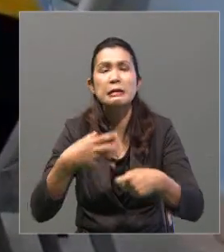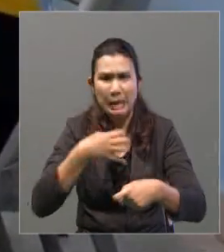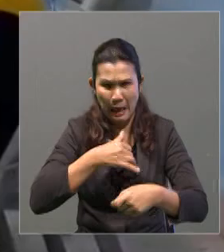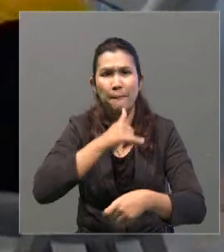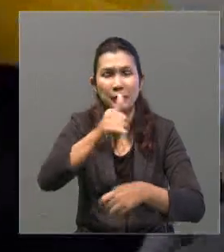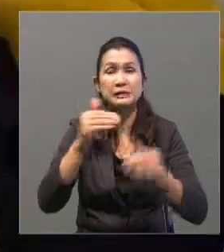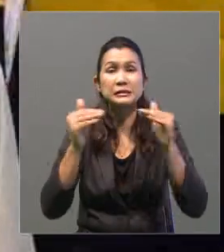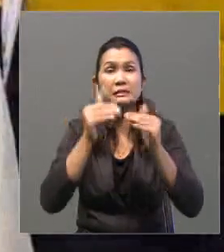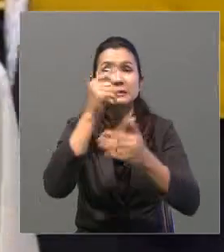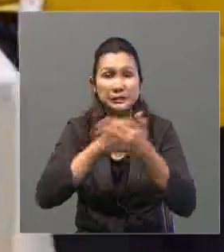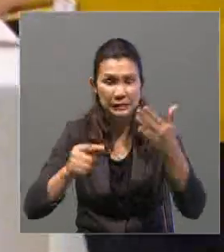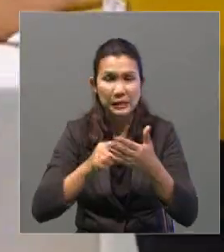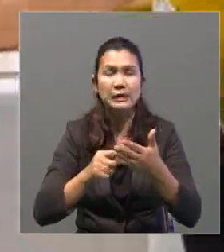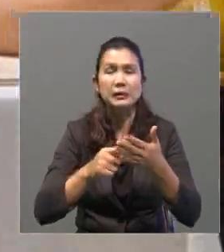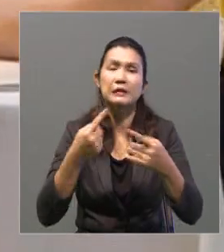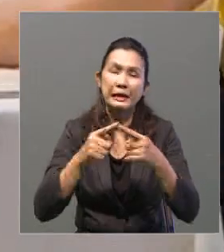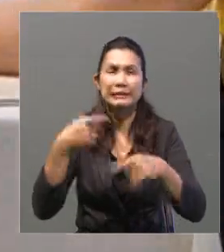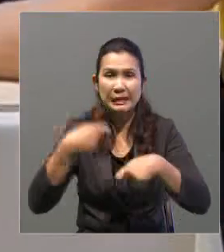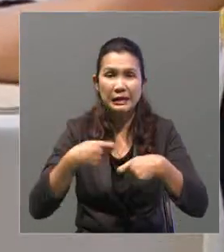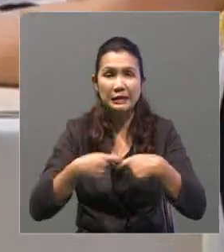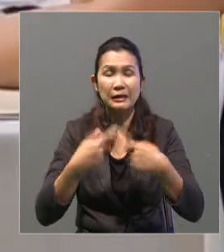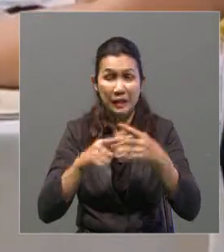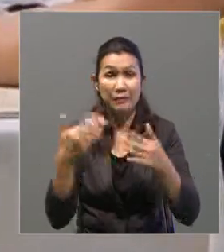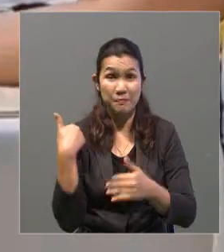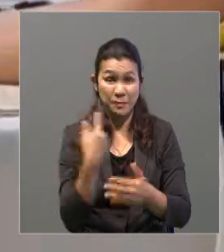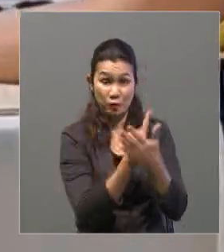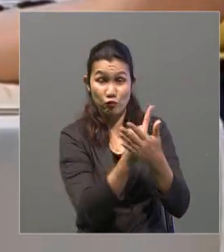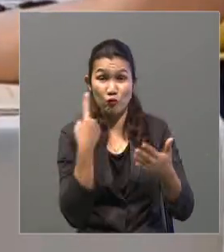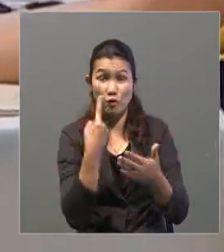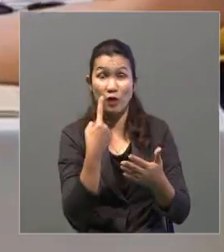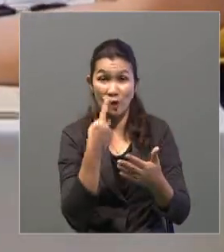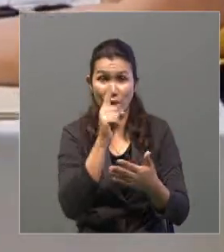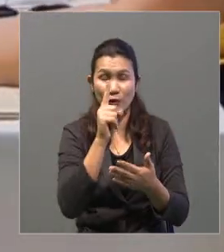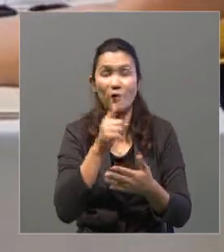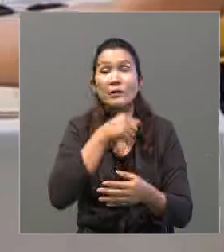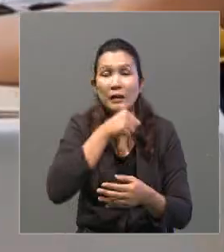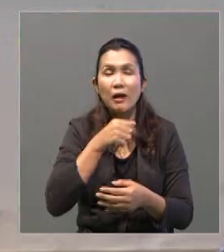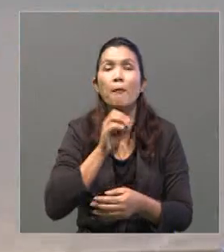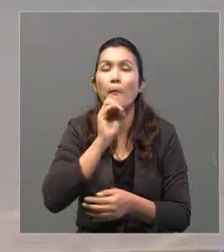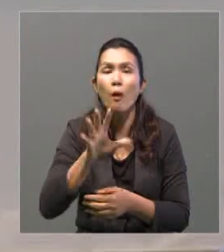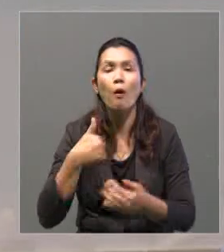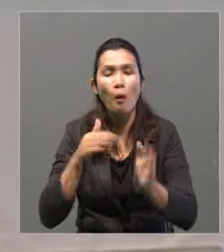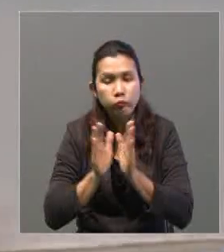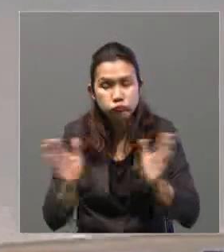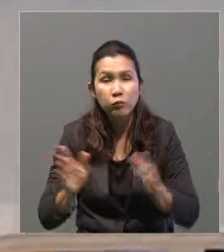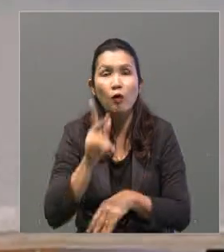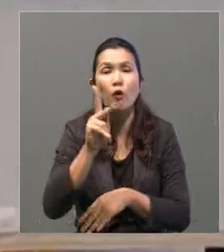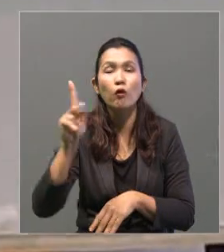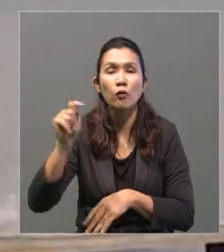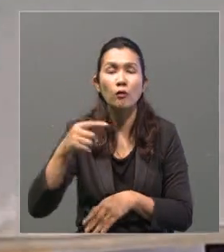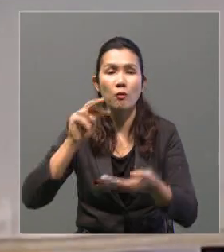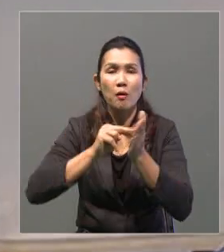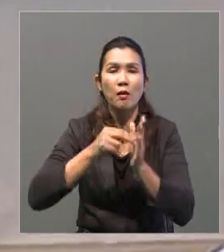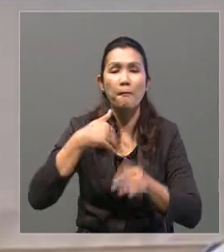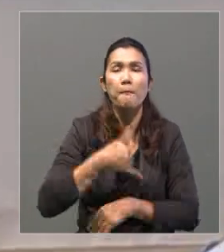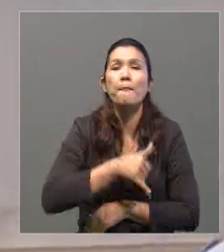ไปใช้สิทธิ์เลือกตั้งขณะที่ตัวแทนของผู้สูงอายุท่านหนึ่งนะครับก็กล่าวขอบคุณกกตที่มาดูแลผู้สูงอายุทำให้ไม่ต้องลำบากใน